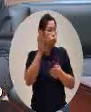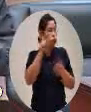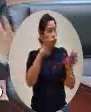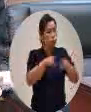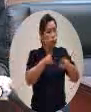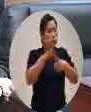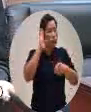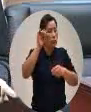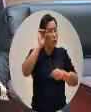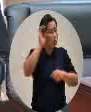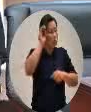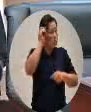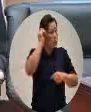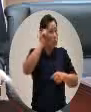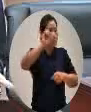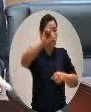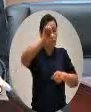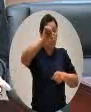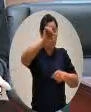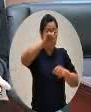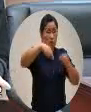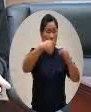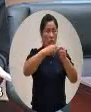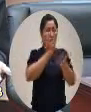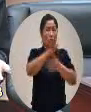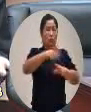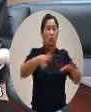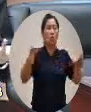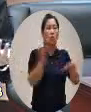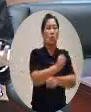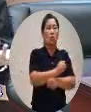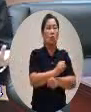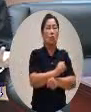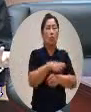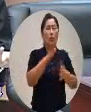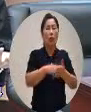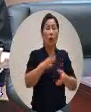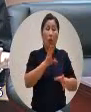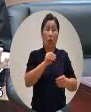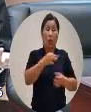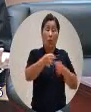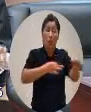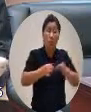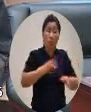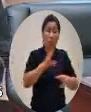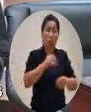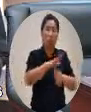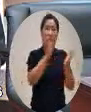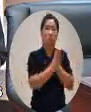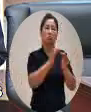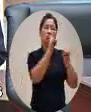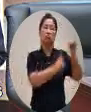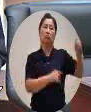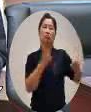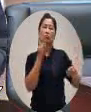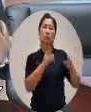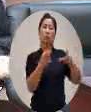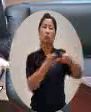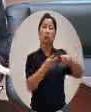了那到底是不是買賣它上面寫的是買賣那現在已經更成律史公案了那